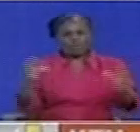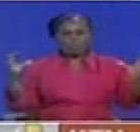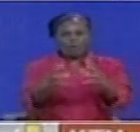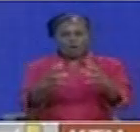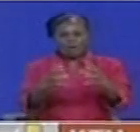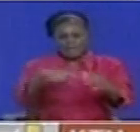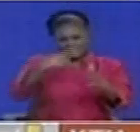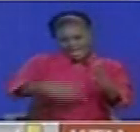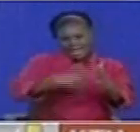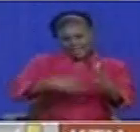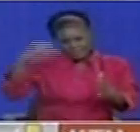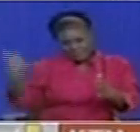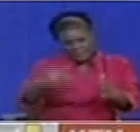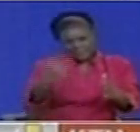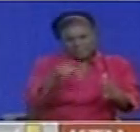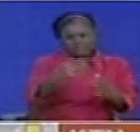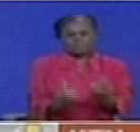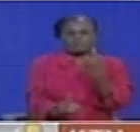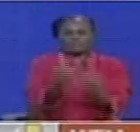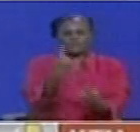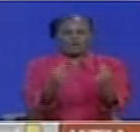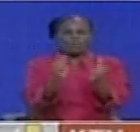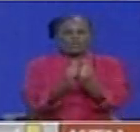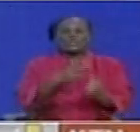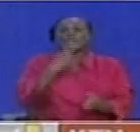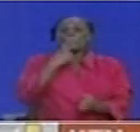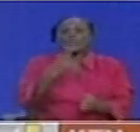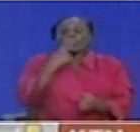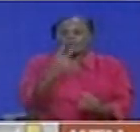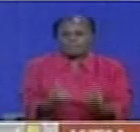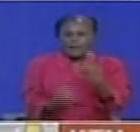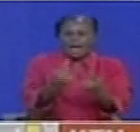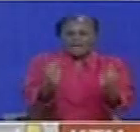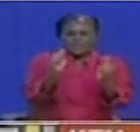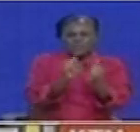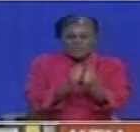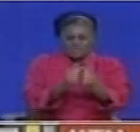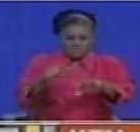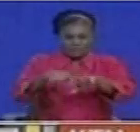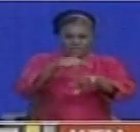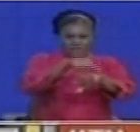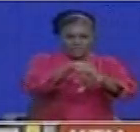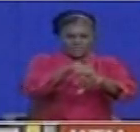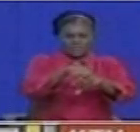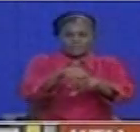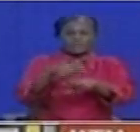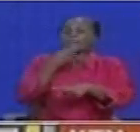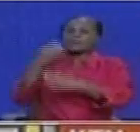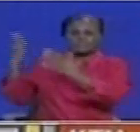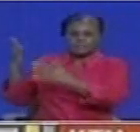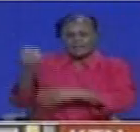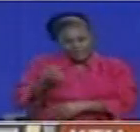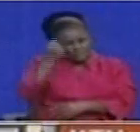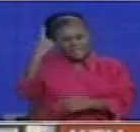tairi. Alafu wanakuchoma na sigara, wanakuchoma na mapini kwa vidole. Washira anaelewa fika